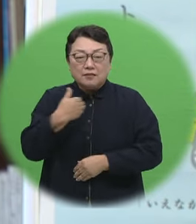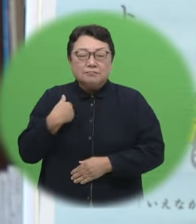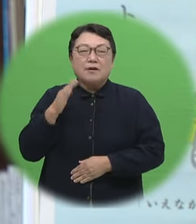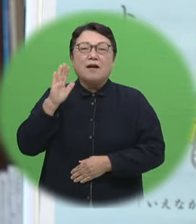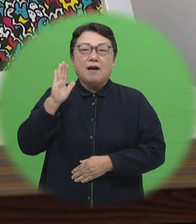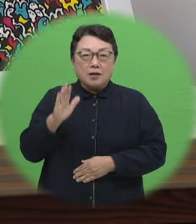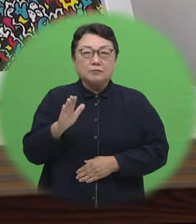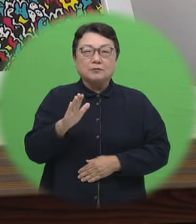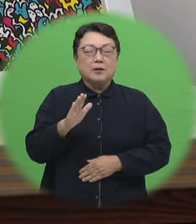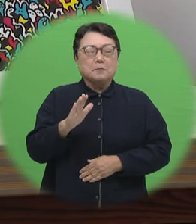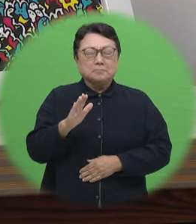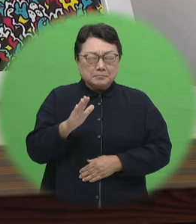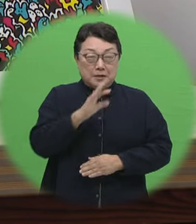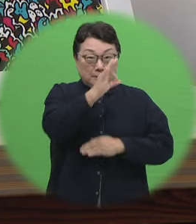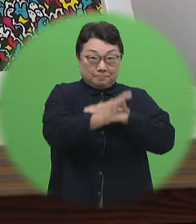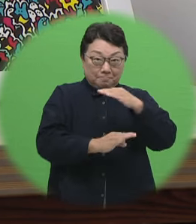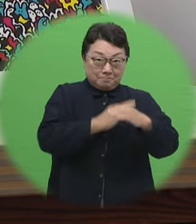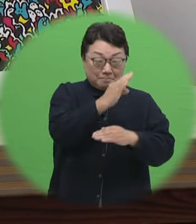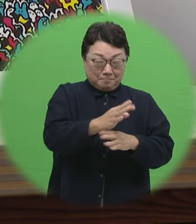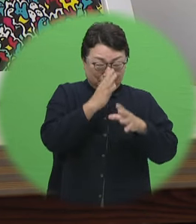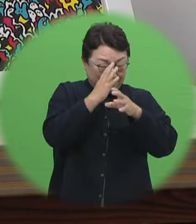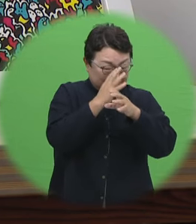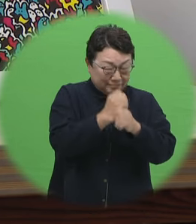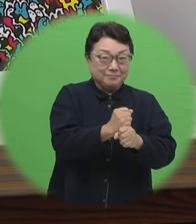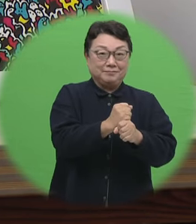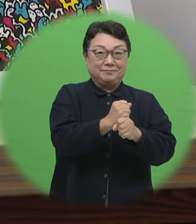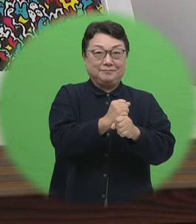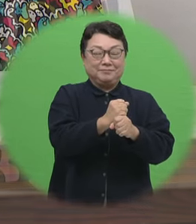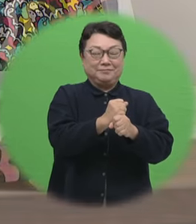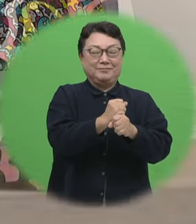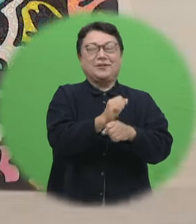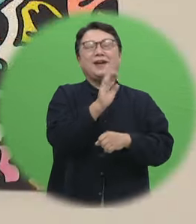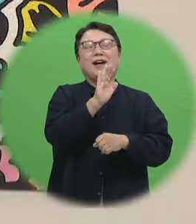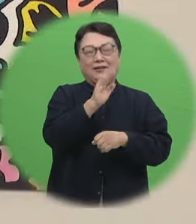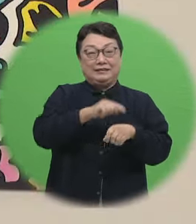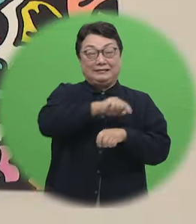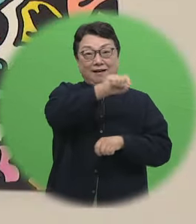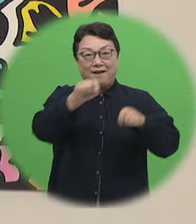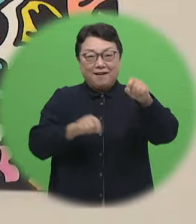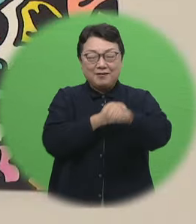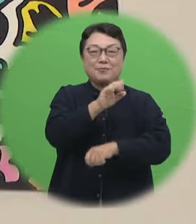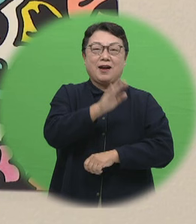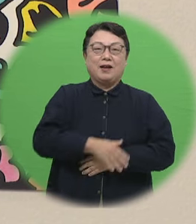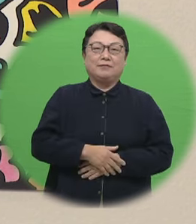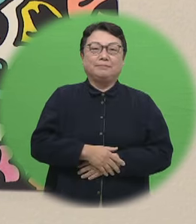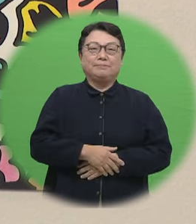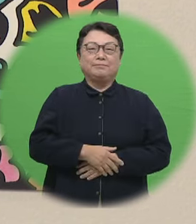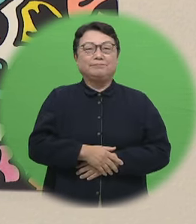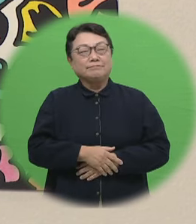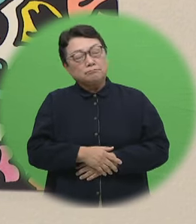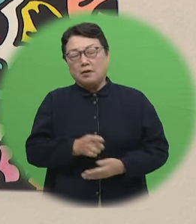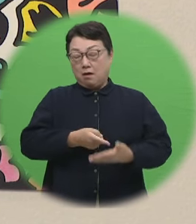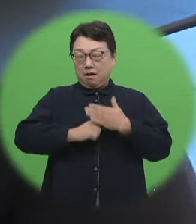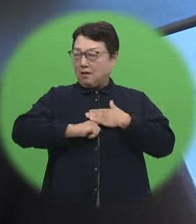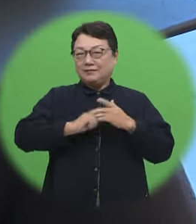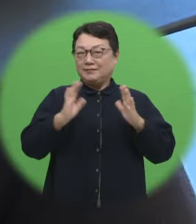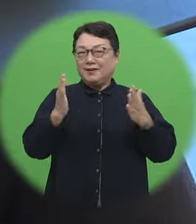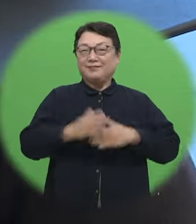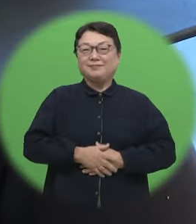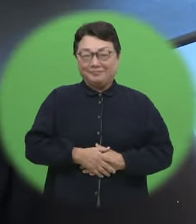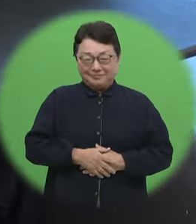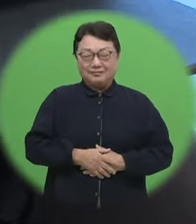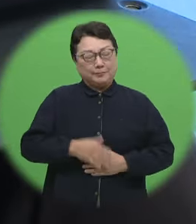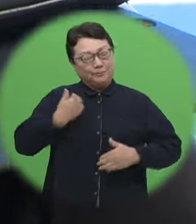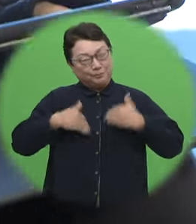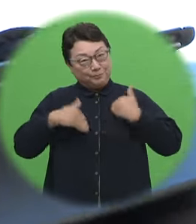品もあれば、夜描き始めて朝までずっととか。 すごい。 どんだけ描いても飽きが来なくて